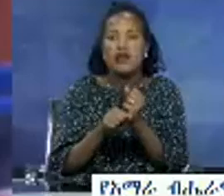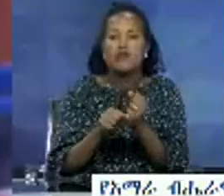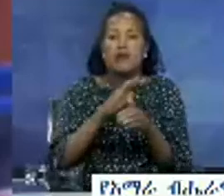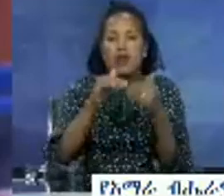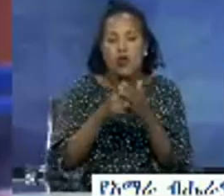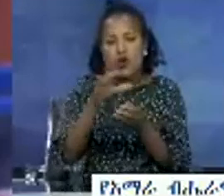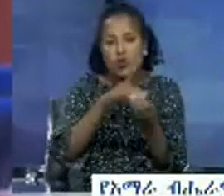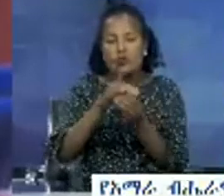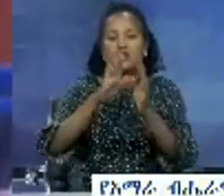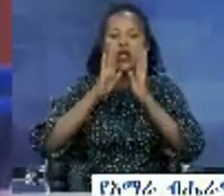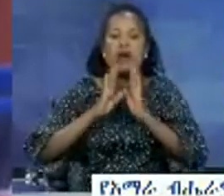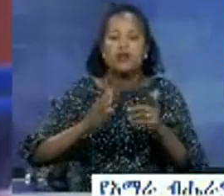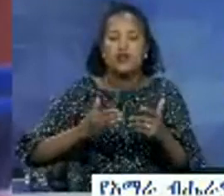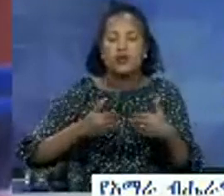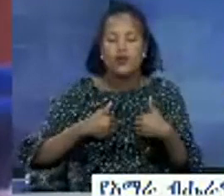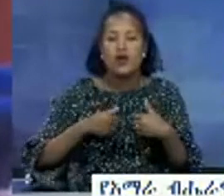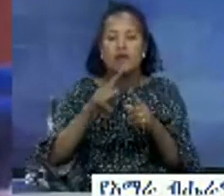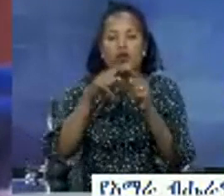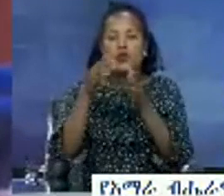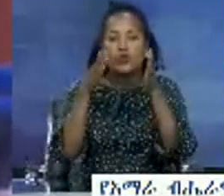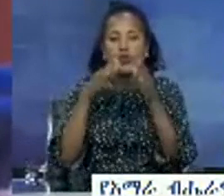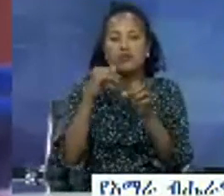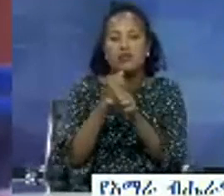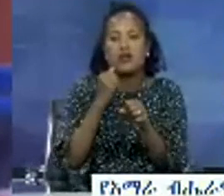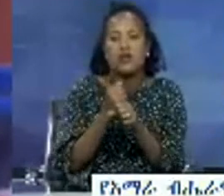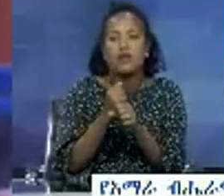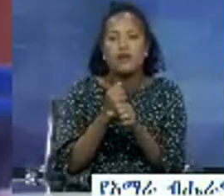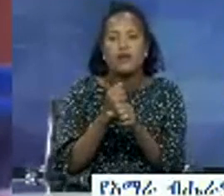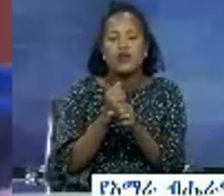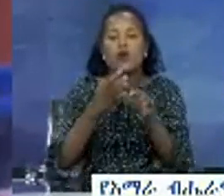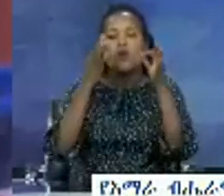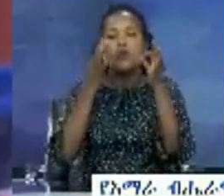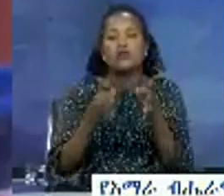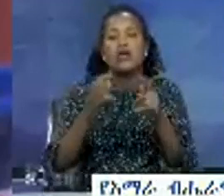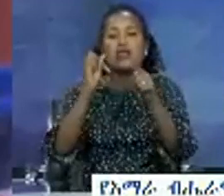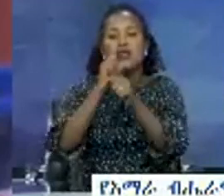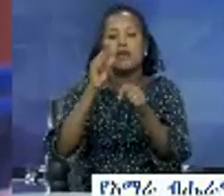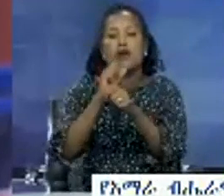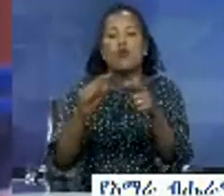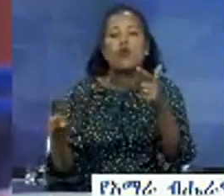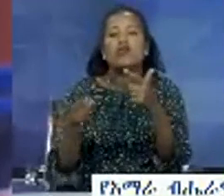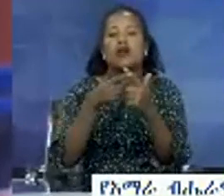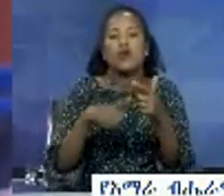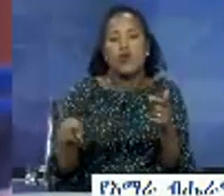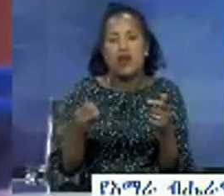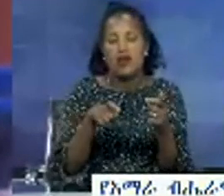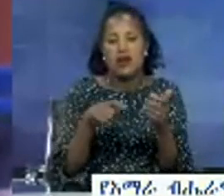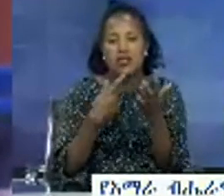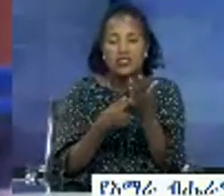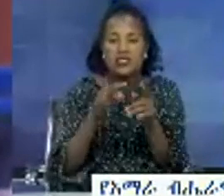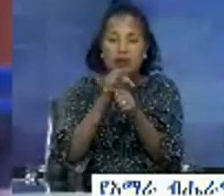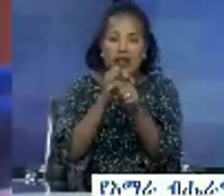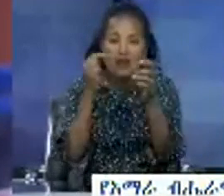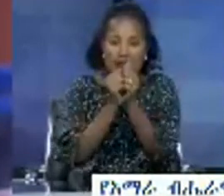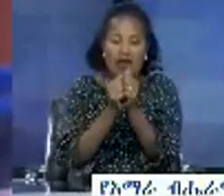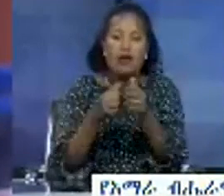ክልሉ ሰላም እንዲሰፍን በልዩ ትኩረት የምንሰራው ወሳኝ ተግባር ሁለተኛው ይሆናል። ከነዚህ ተግባራት ጋር